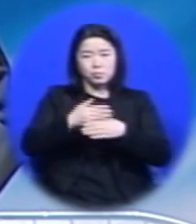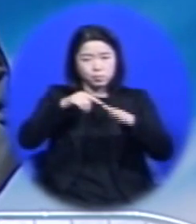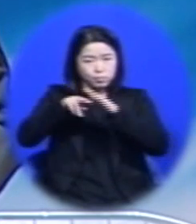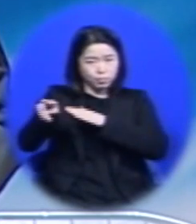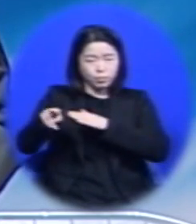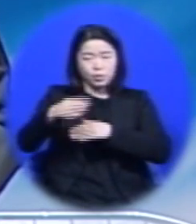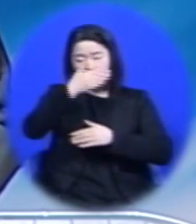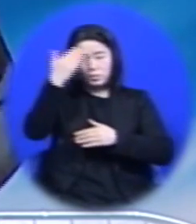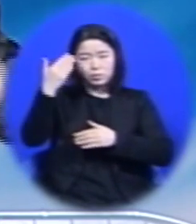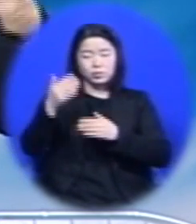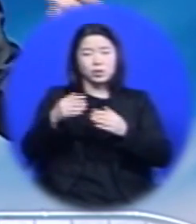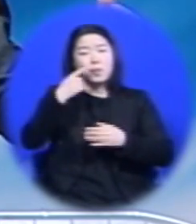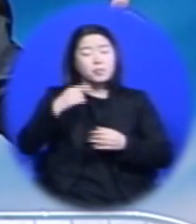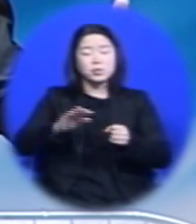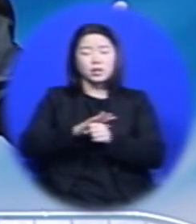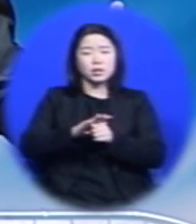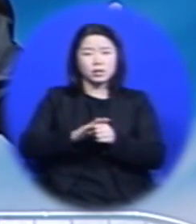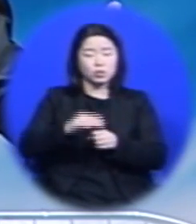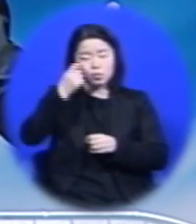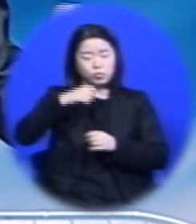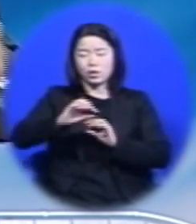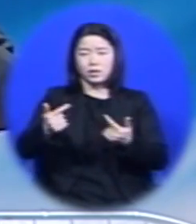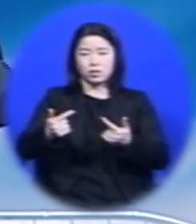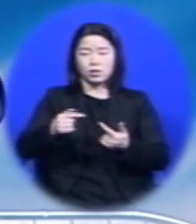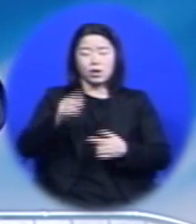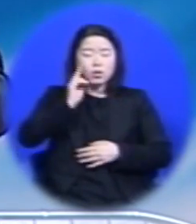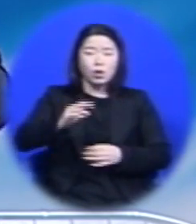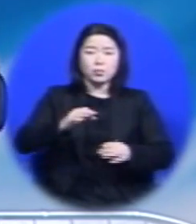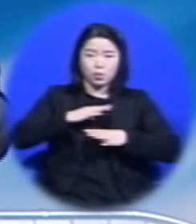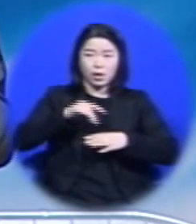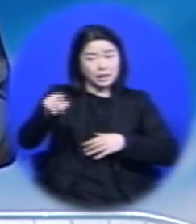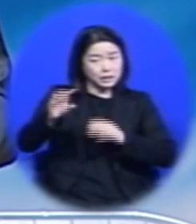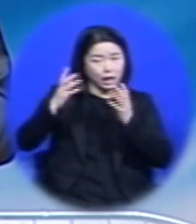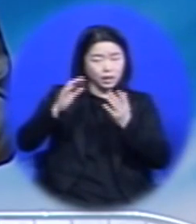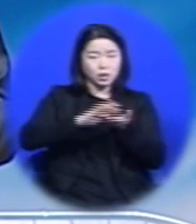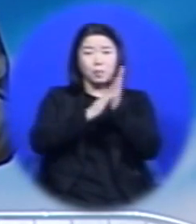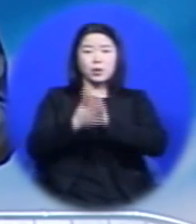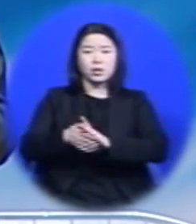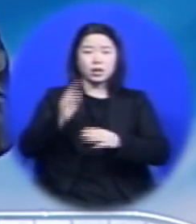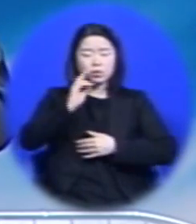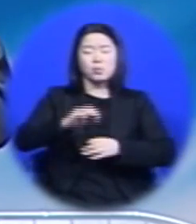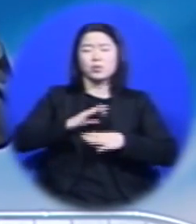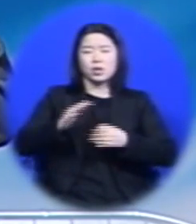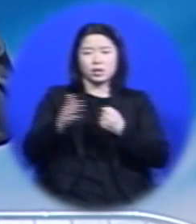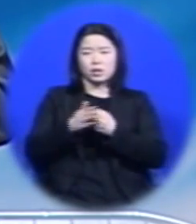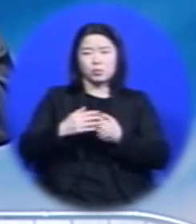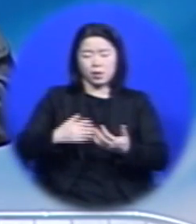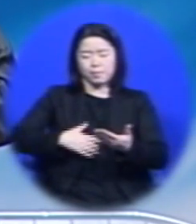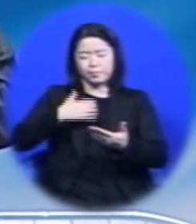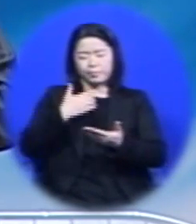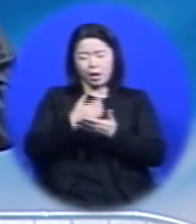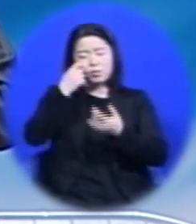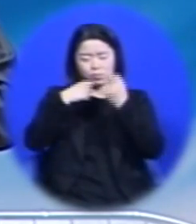온게 아니에요 너무 놀라우니까 그 아이들의 변화가 너무 놀라우니까 그러니까 감동이